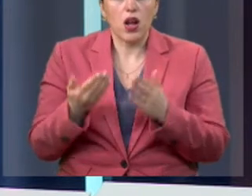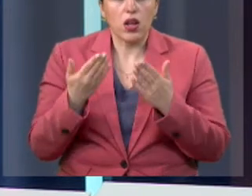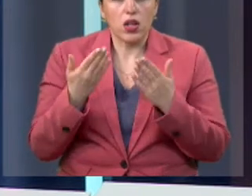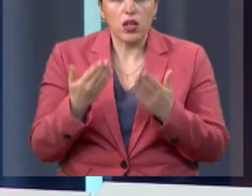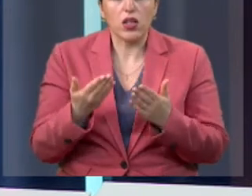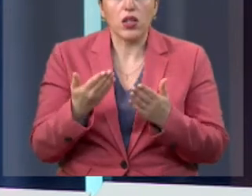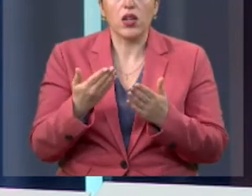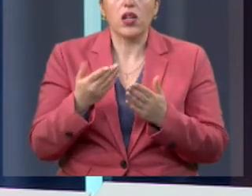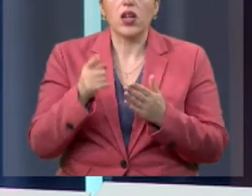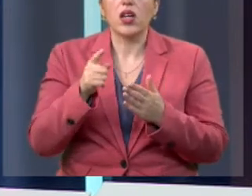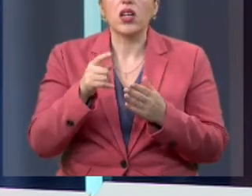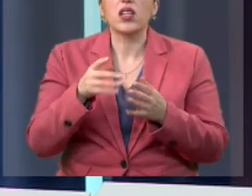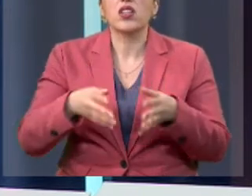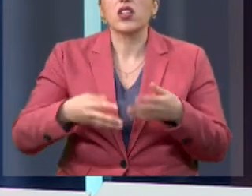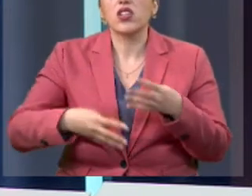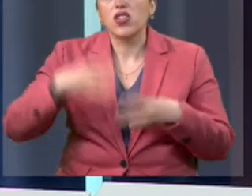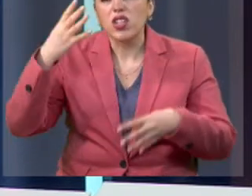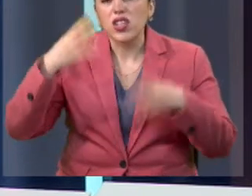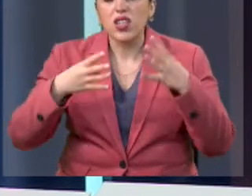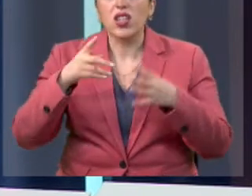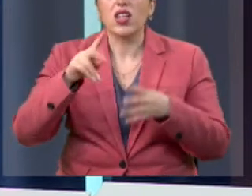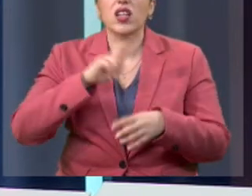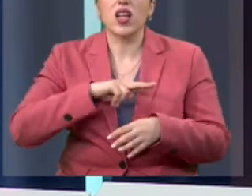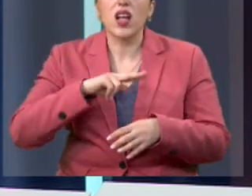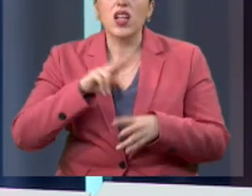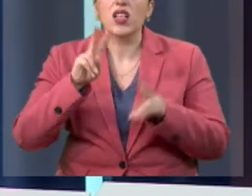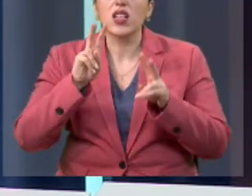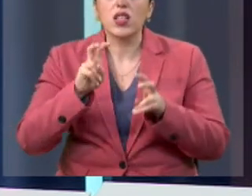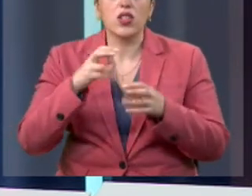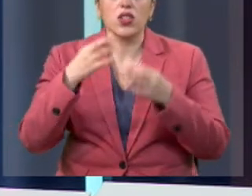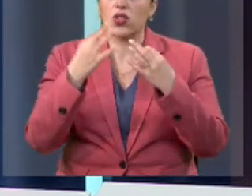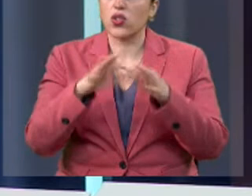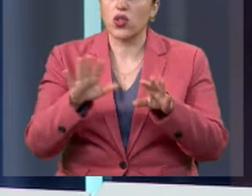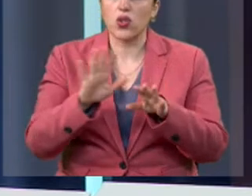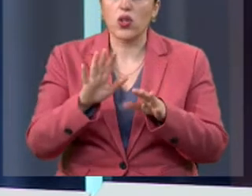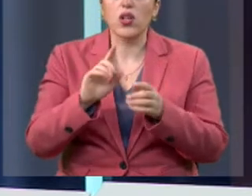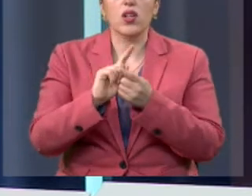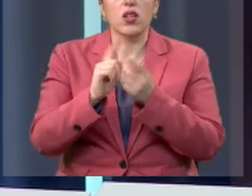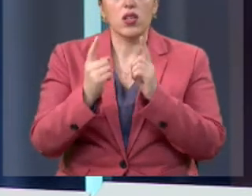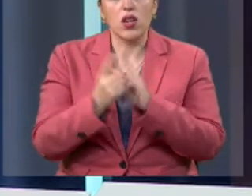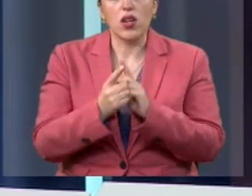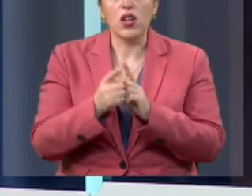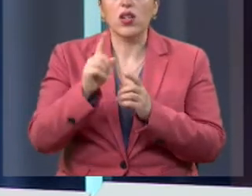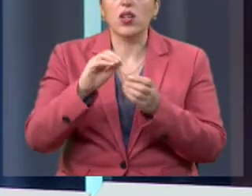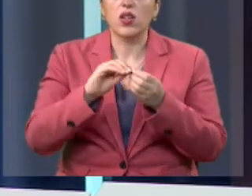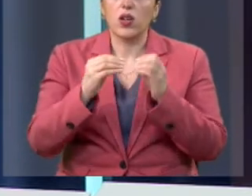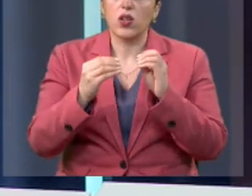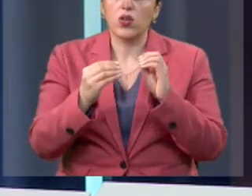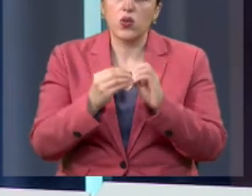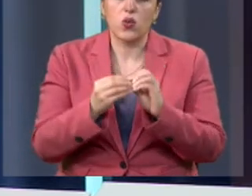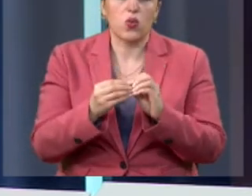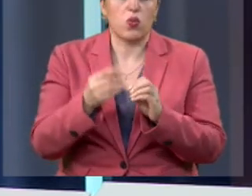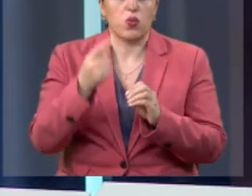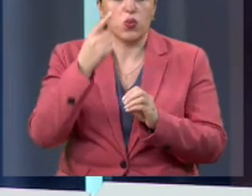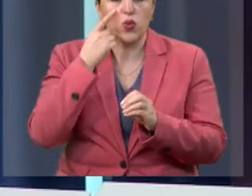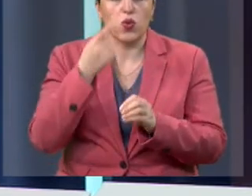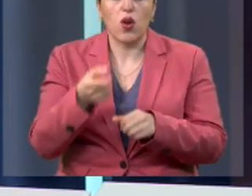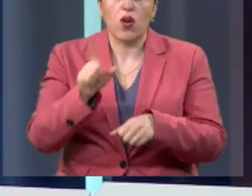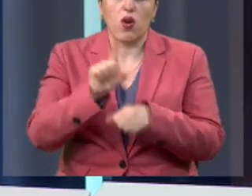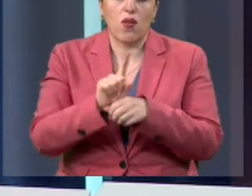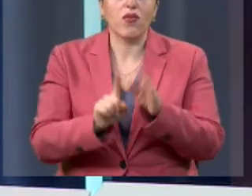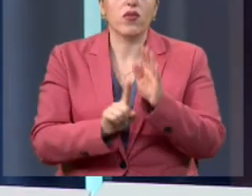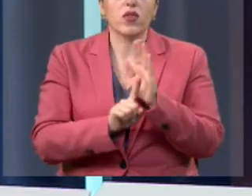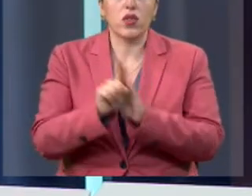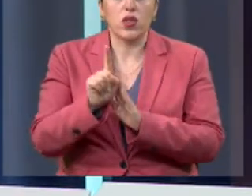ունեցող ենթակառուցվածքների բնականոն աշխատանքը, ինչը ակնհայտորեն հանգեցնում է հումանիտար ճգնաժամի ստեղծմանը։ Քիչ